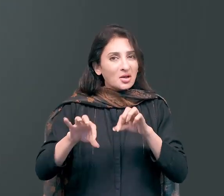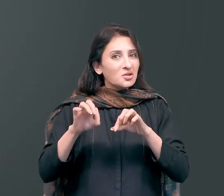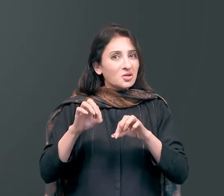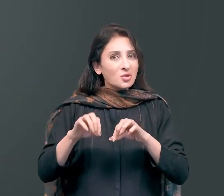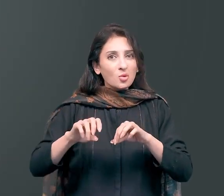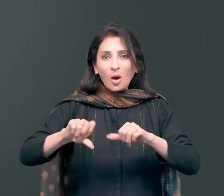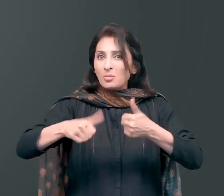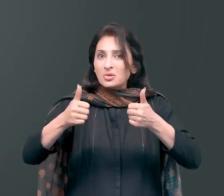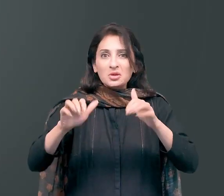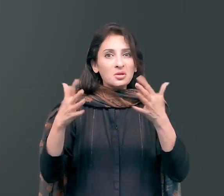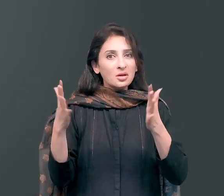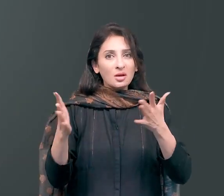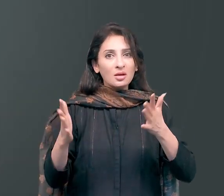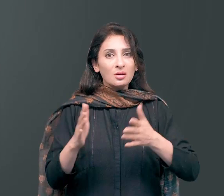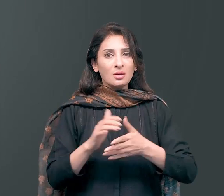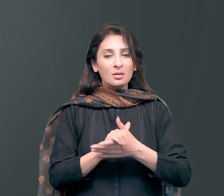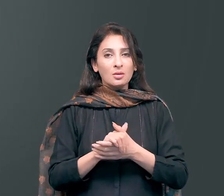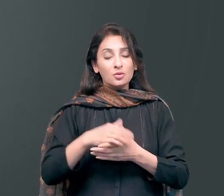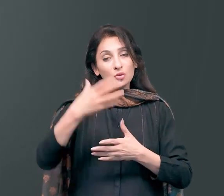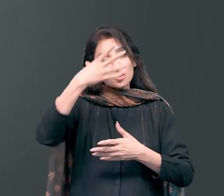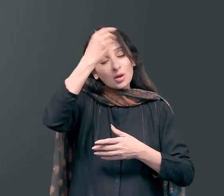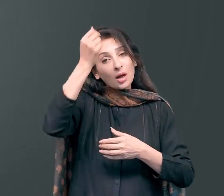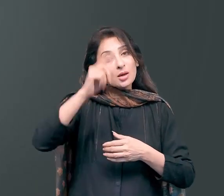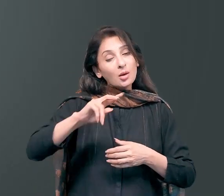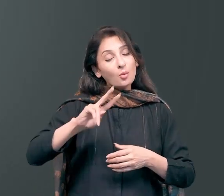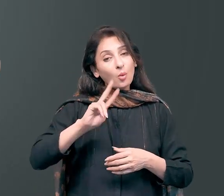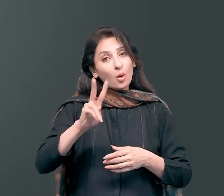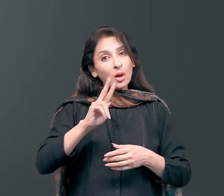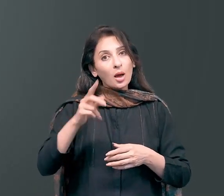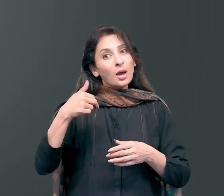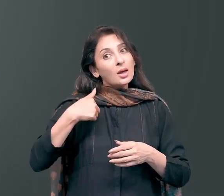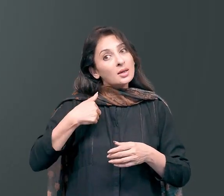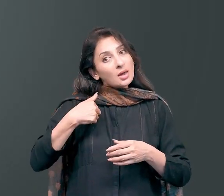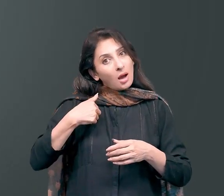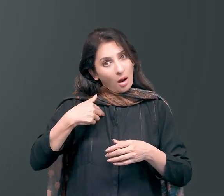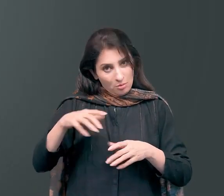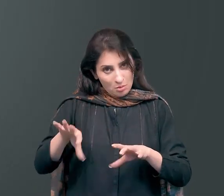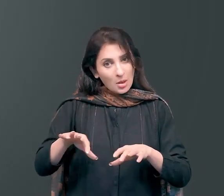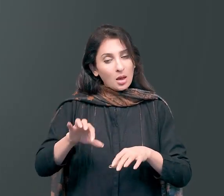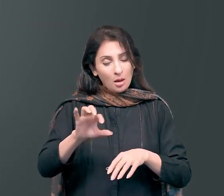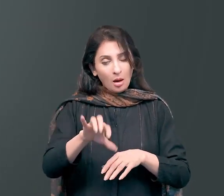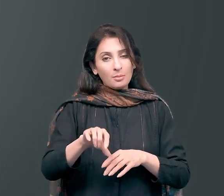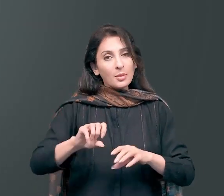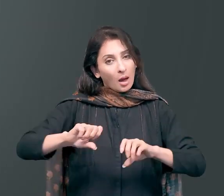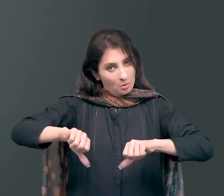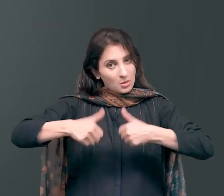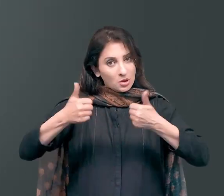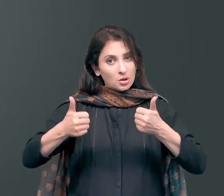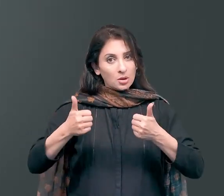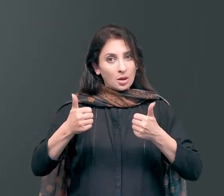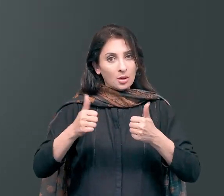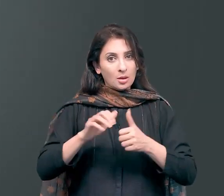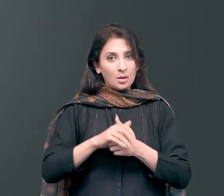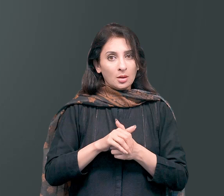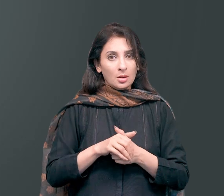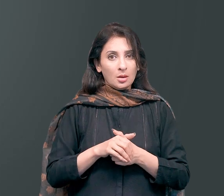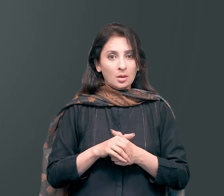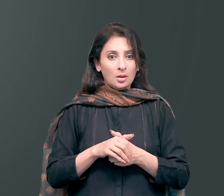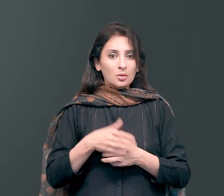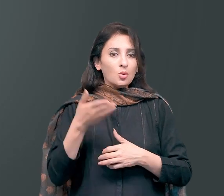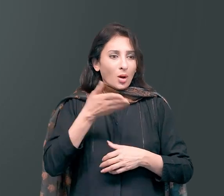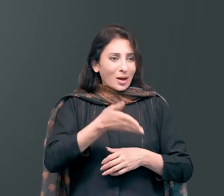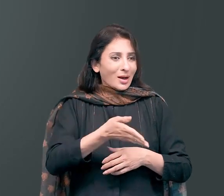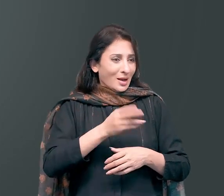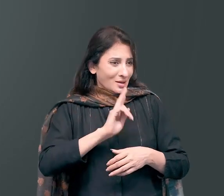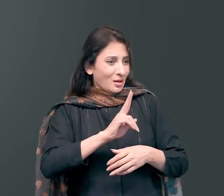نہیں جیتے۔ تو جنہوں نے کہا یہ جو بائی الیکشن ہوئے سارے ہم نے ہی تو جیتے ہیں۔ لیکن قائد اعظم محمد علی جناح نے کہا کہ